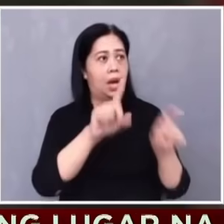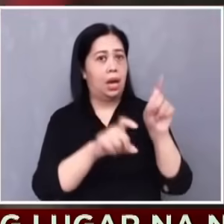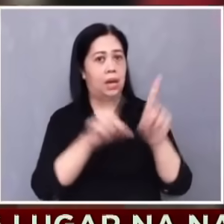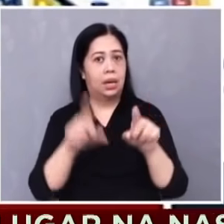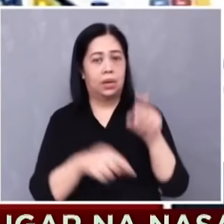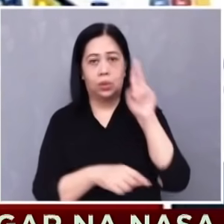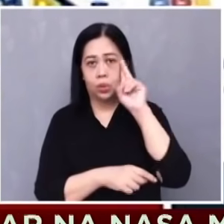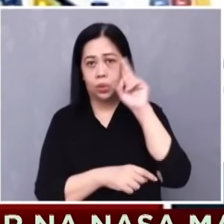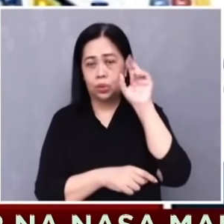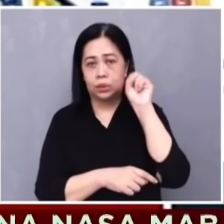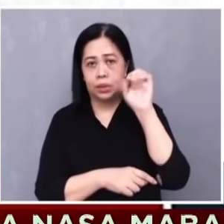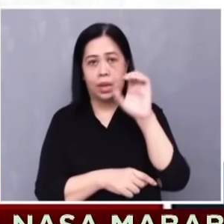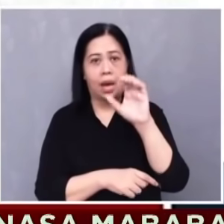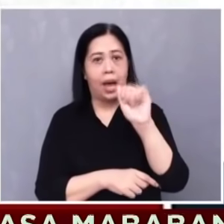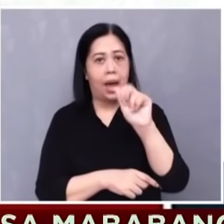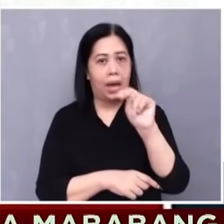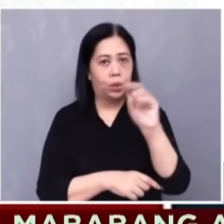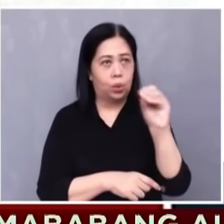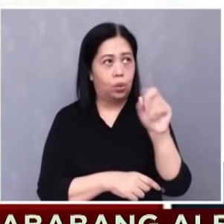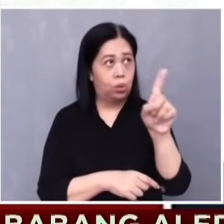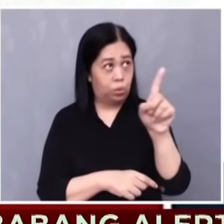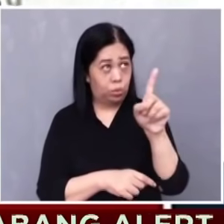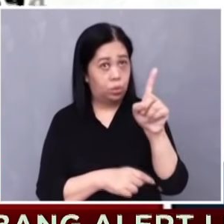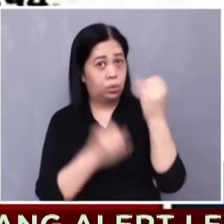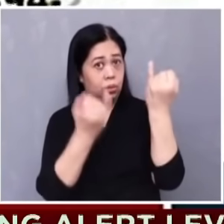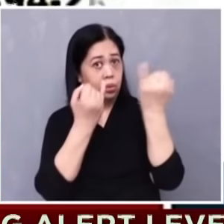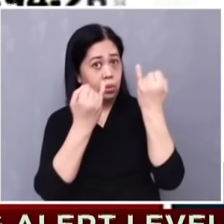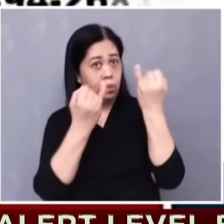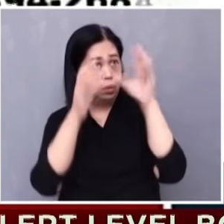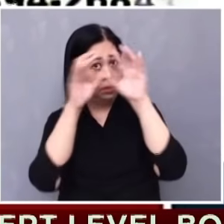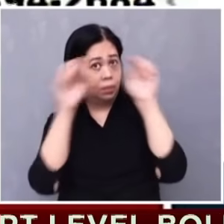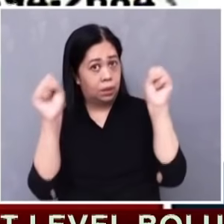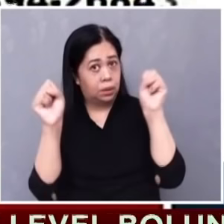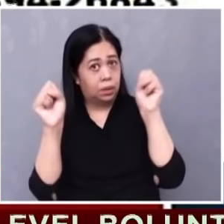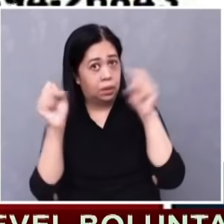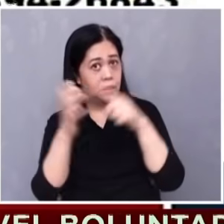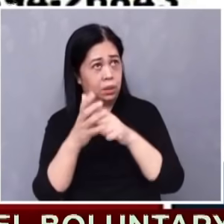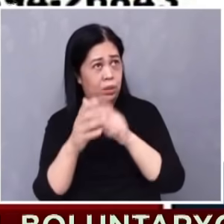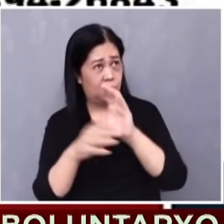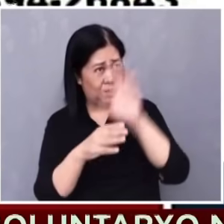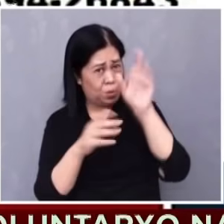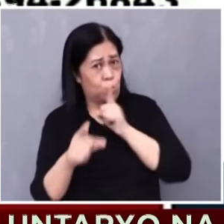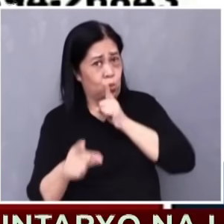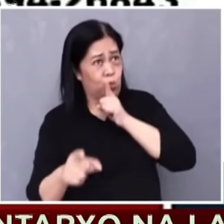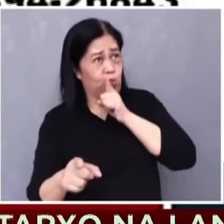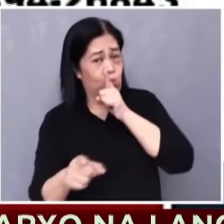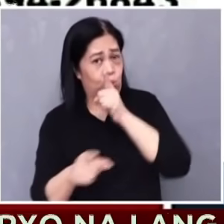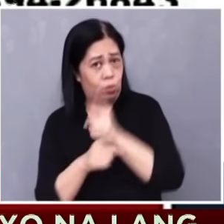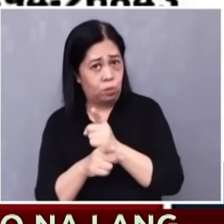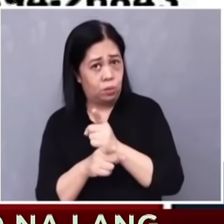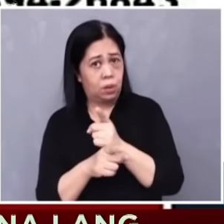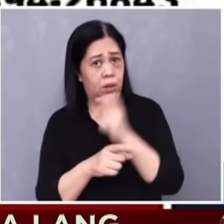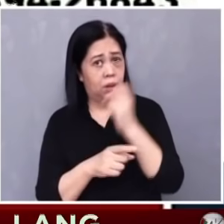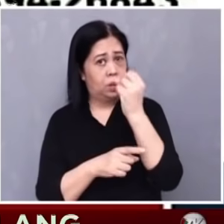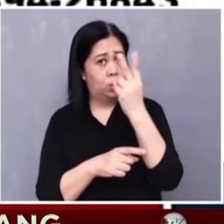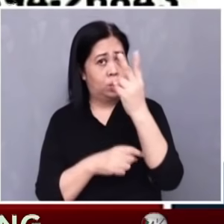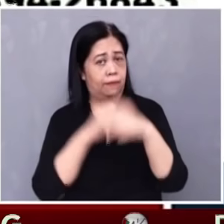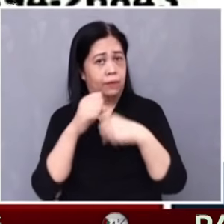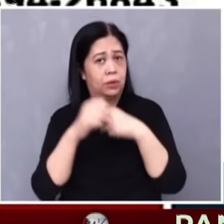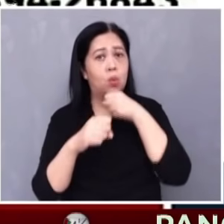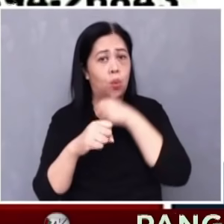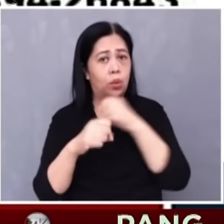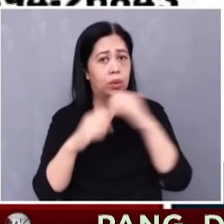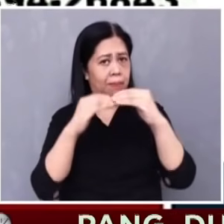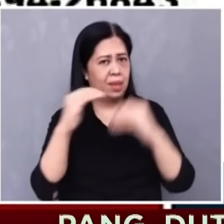ba yung directive ng presidente, is this absolute, no? Talagang 12 years and below ba? Sabi niya, alam mo,